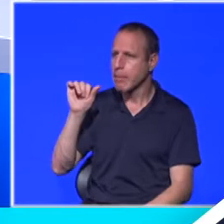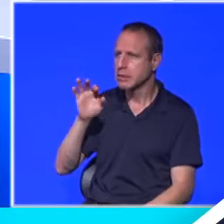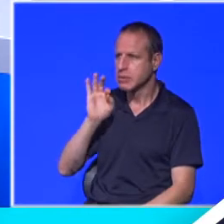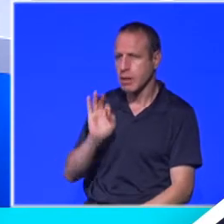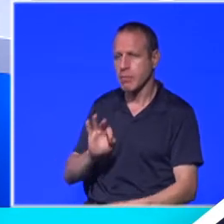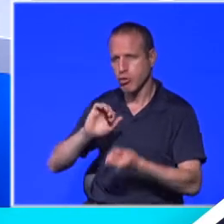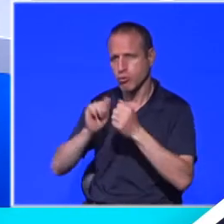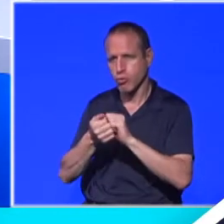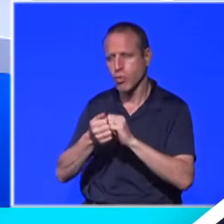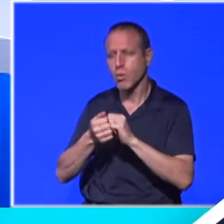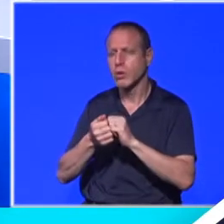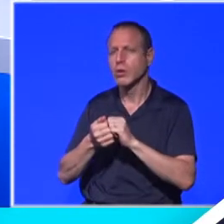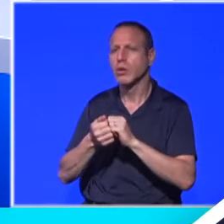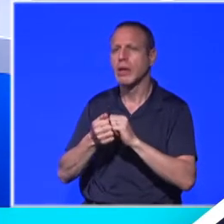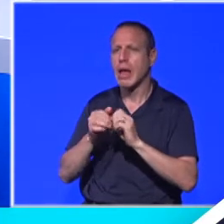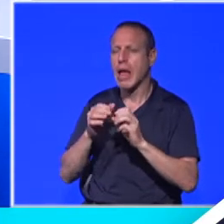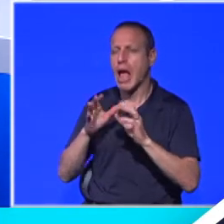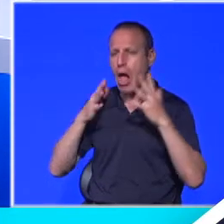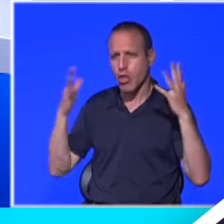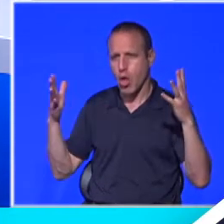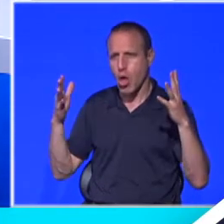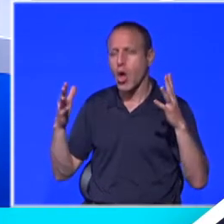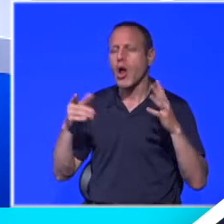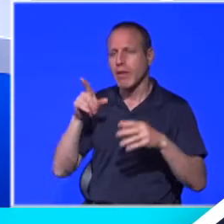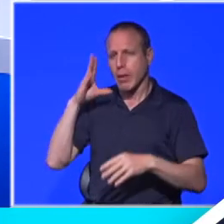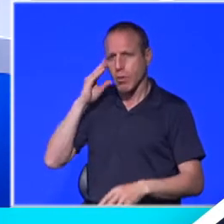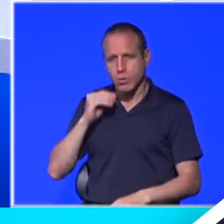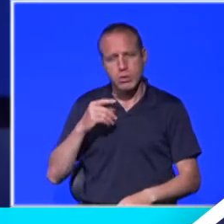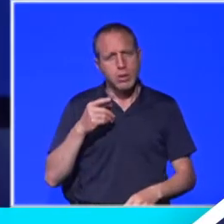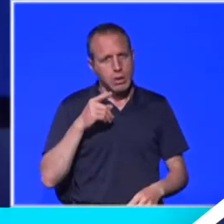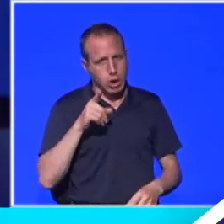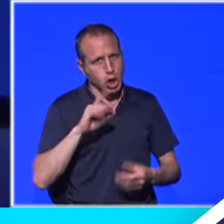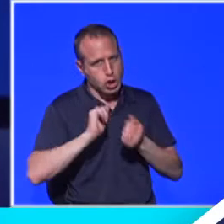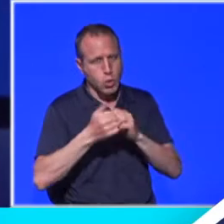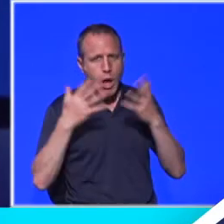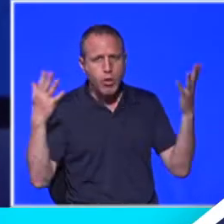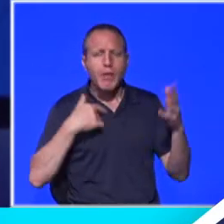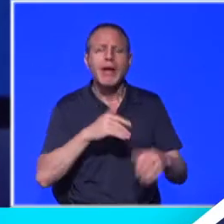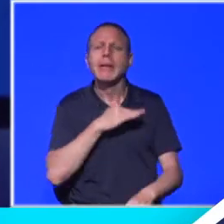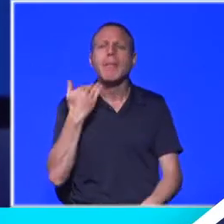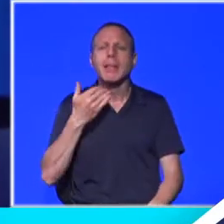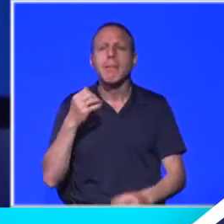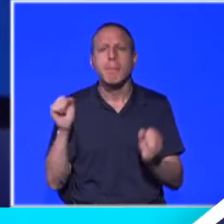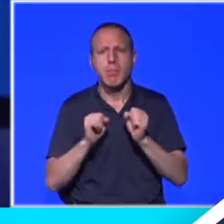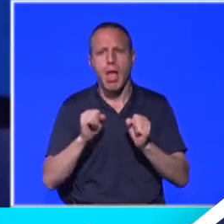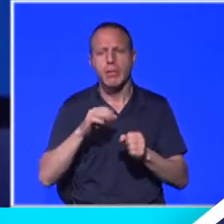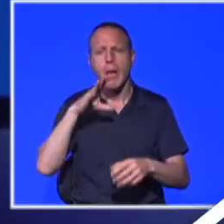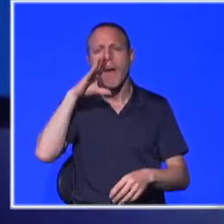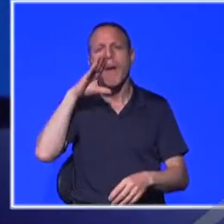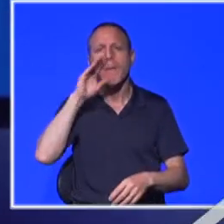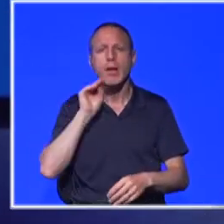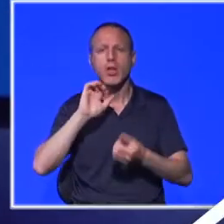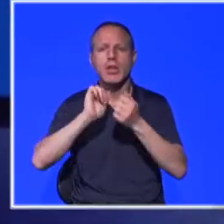שינוי קרדינלי, והאם אכן גם אתה מרוצה מזה כל כך? שינוי קרדינלי, ואני מת מפחד. למה? ביידן הולך להפוך את ארצות הברית